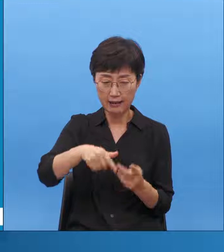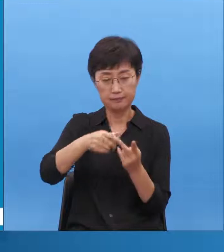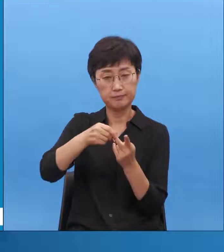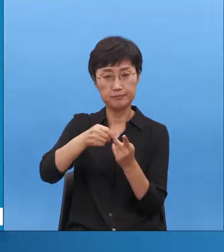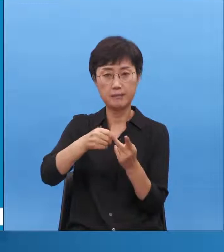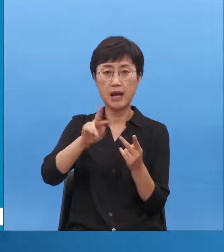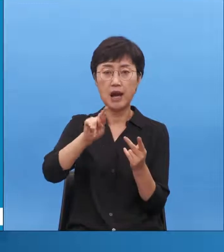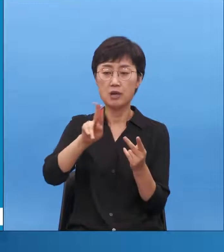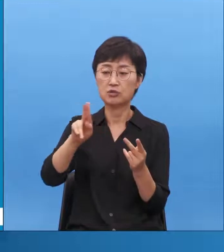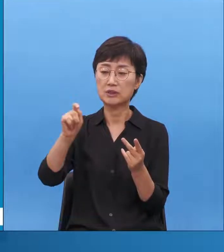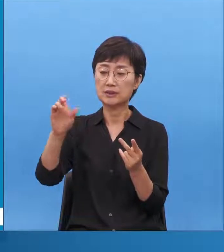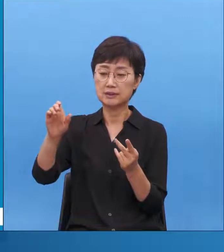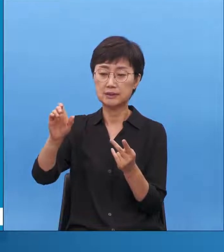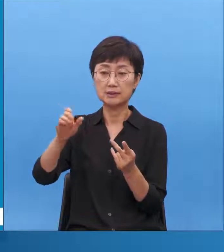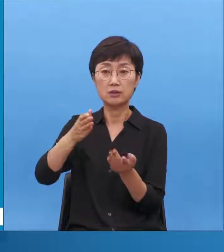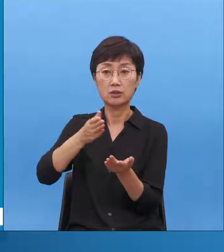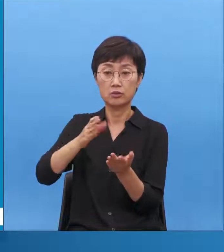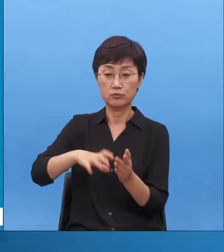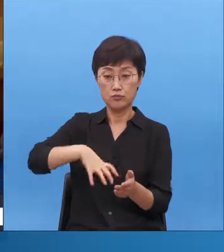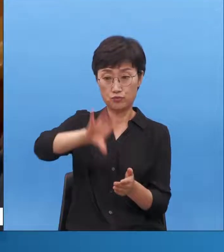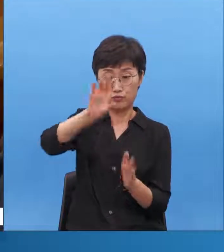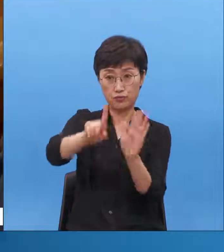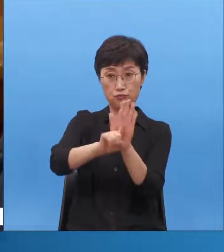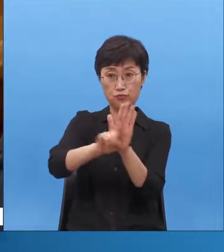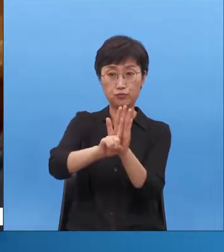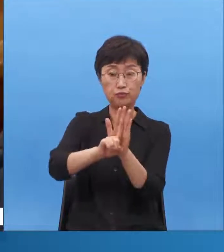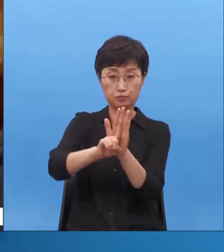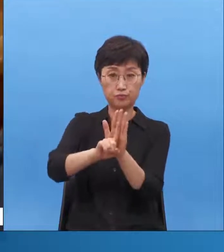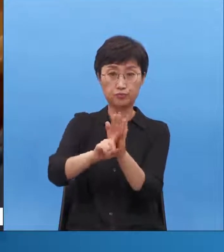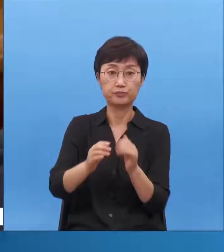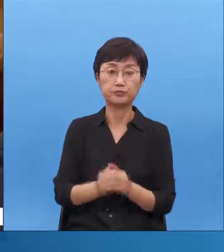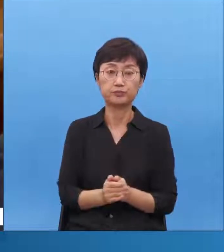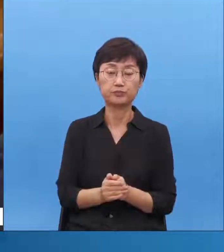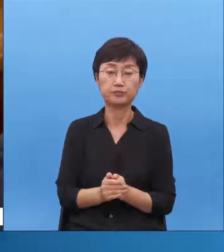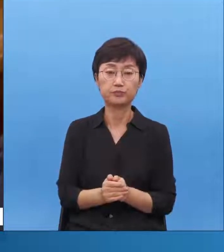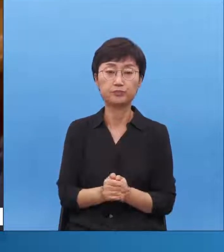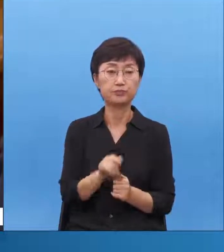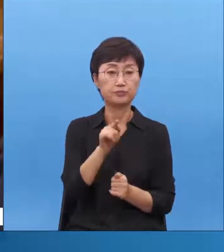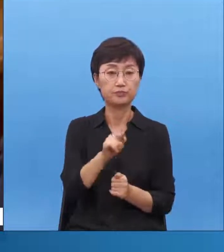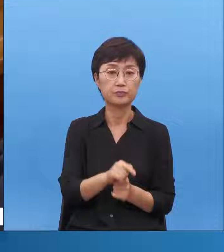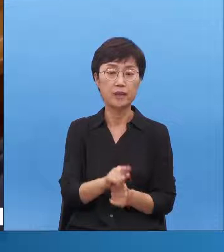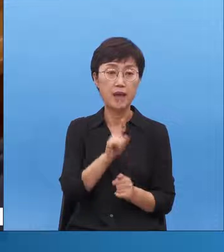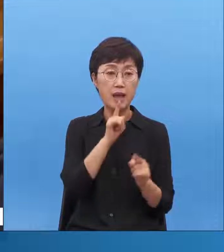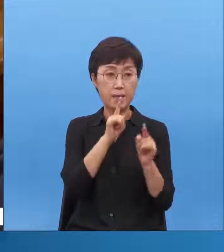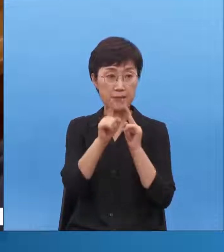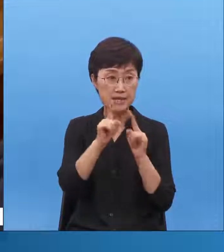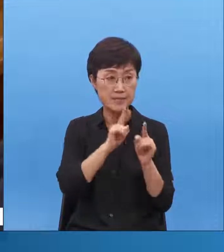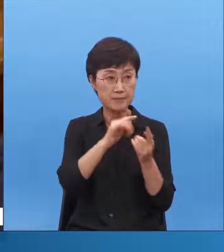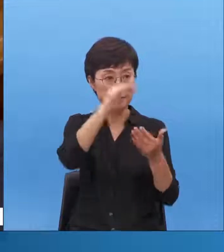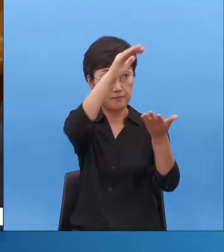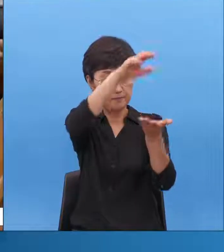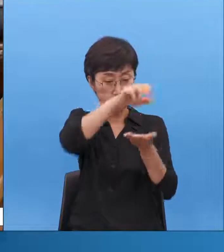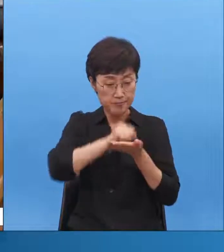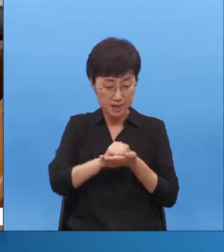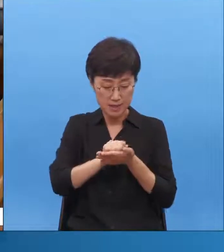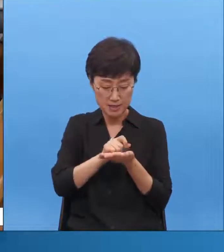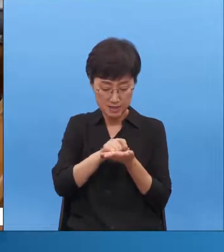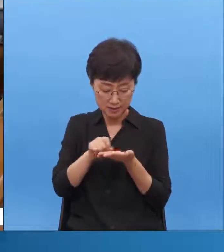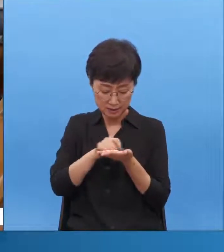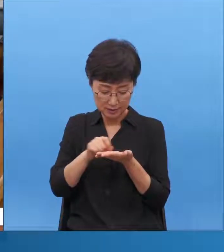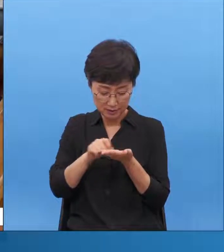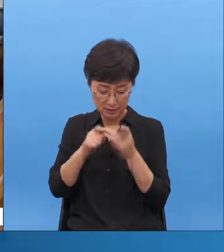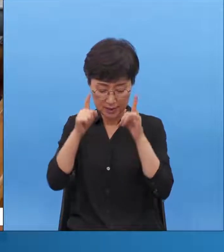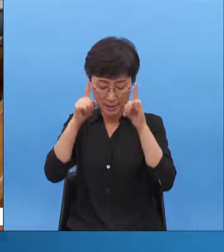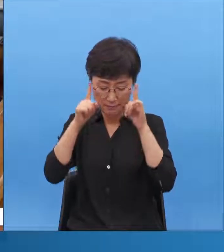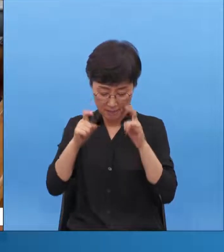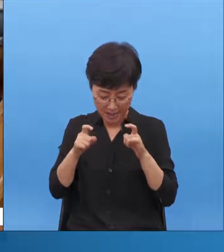방송을 통해 생방송됩니다. 이번 WRC엔 메시지를 묵상하며 정리한 노트 사진을 전도협회